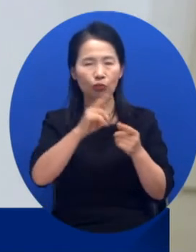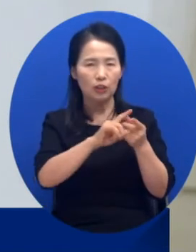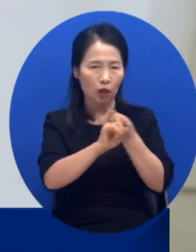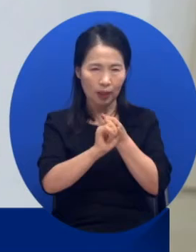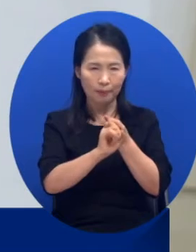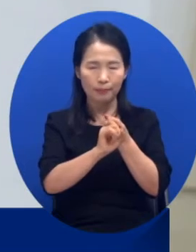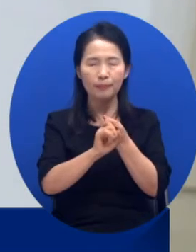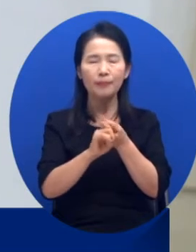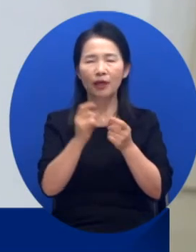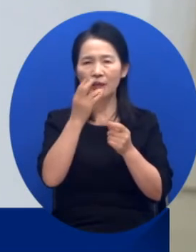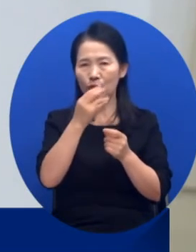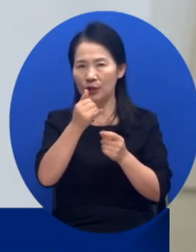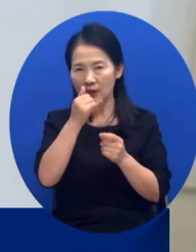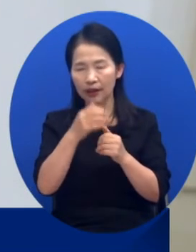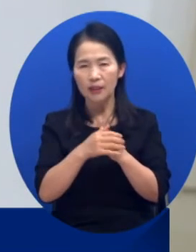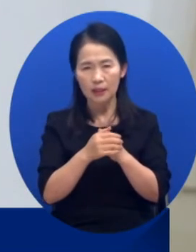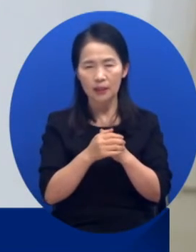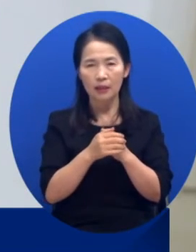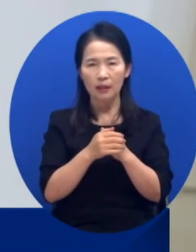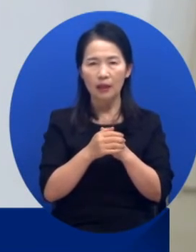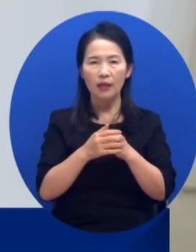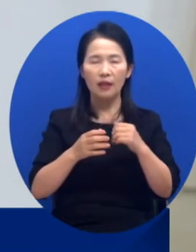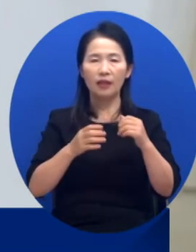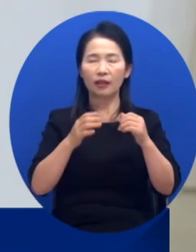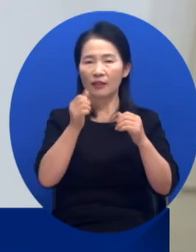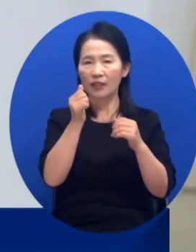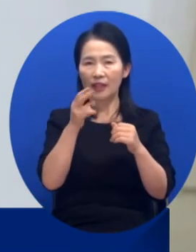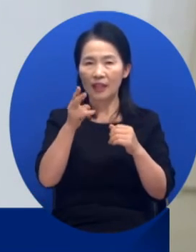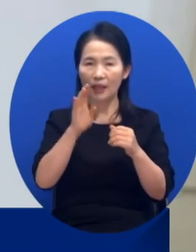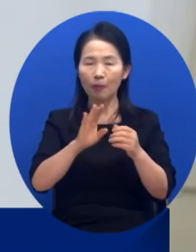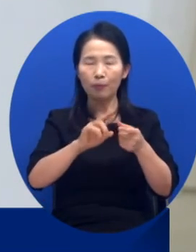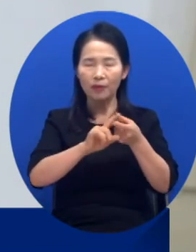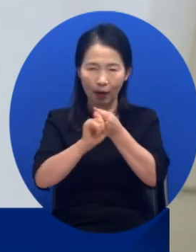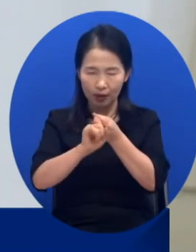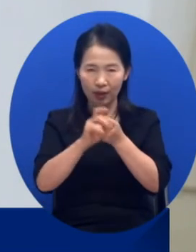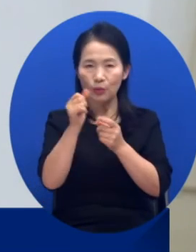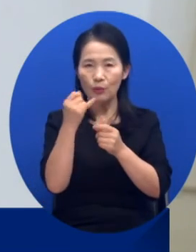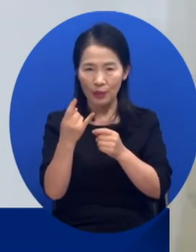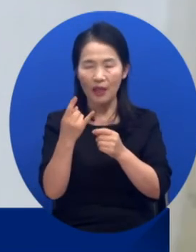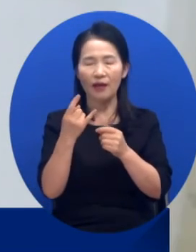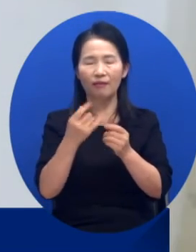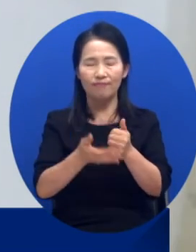수 있는 그러한 그 협의회로 잘 섬기는 것이 가장